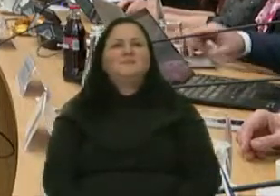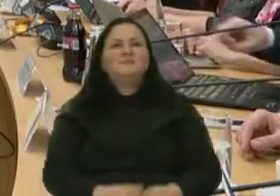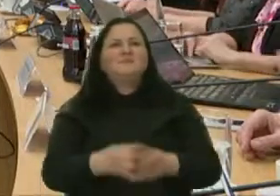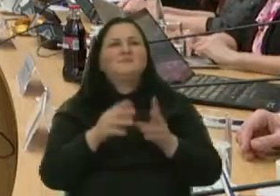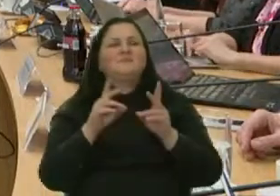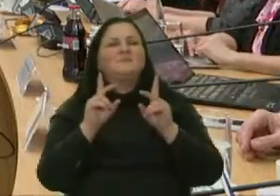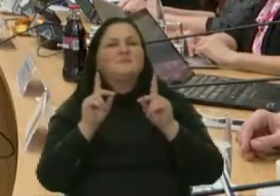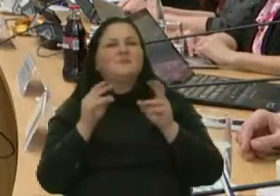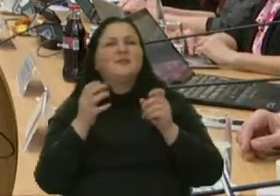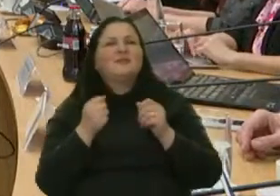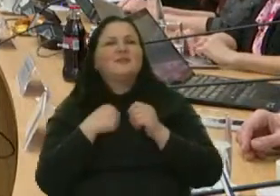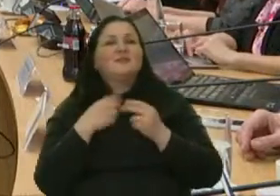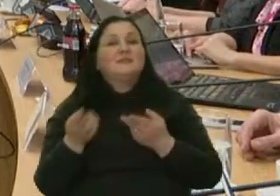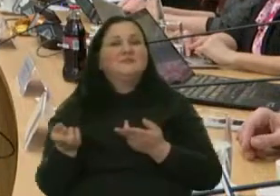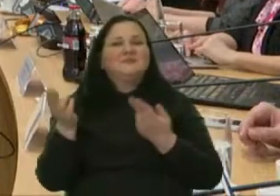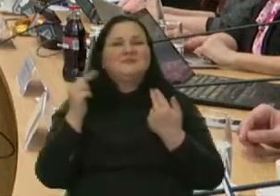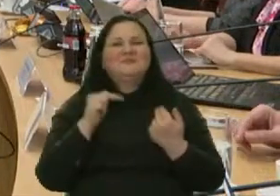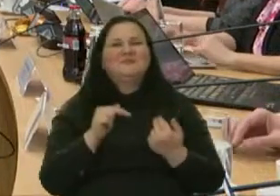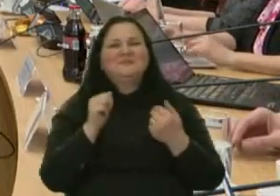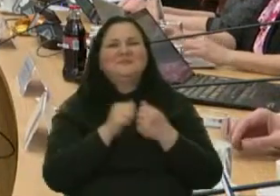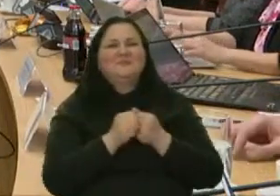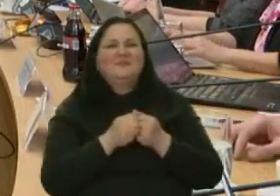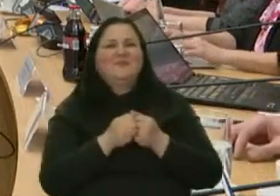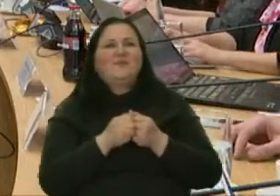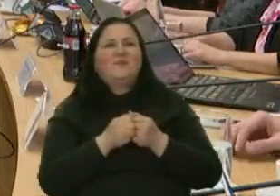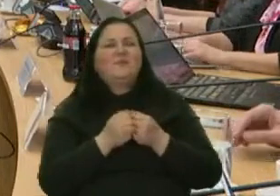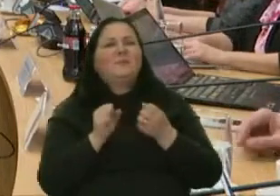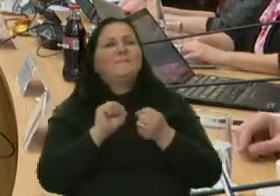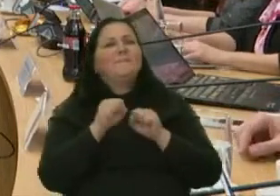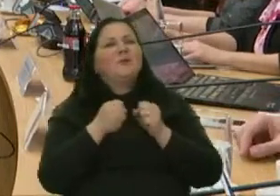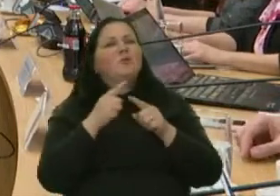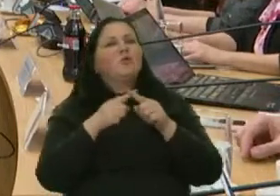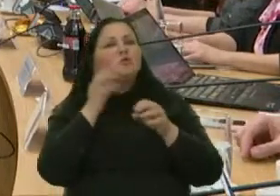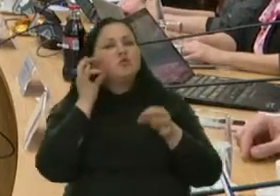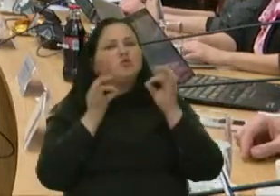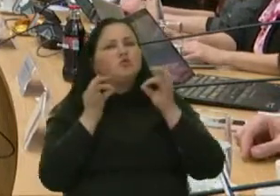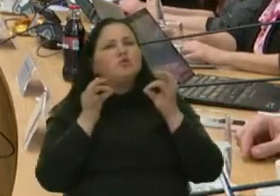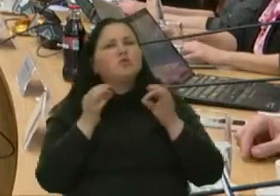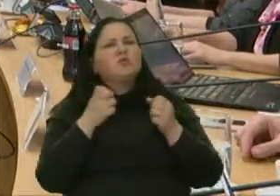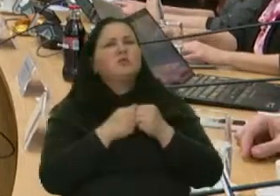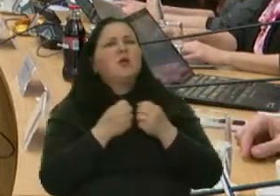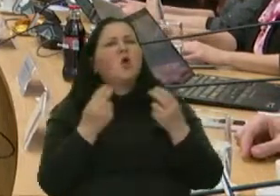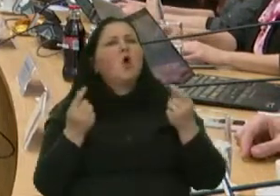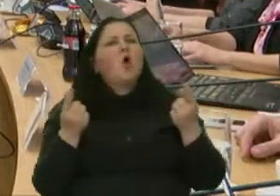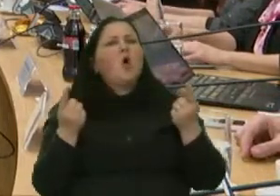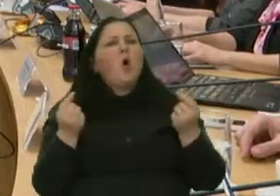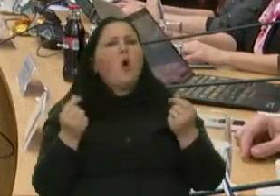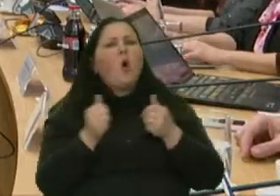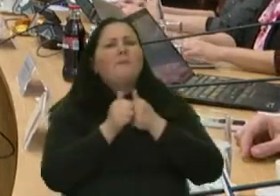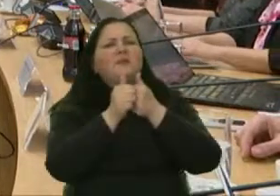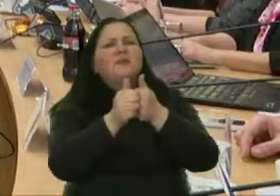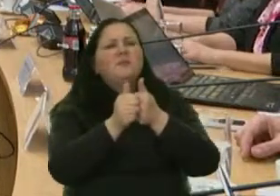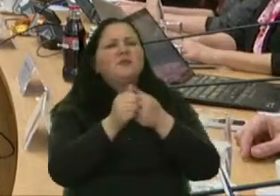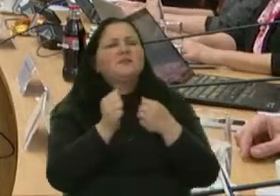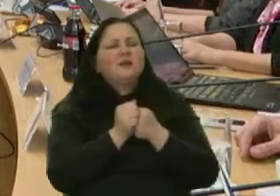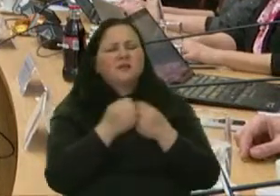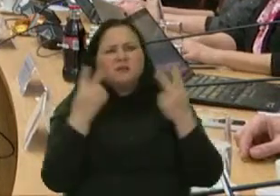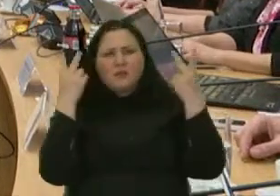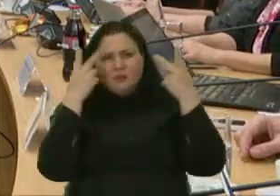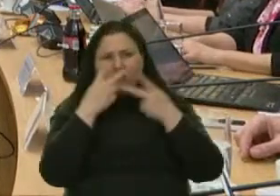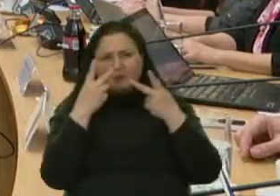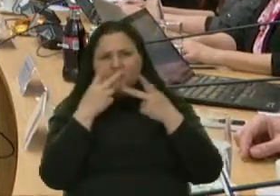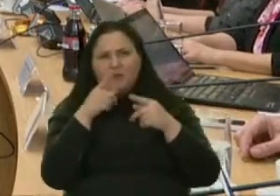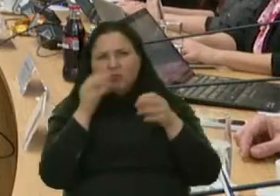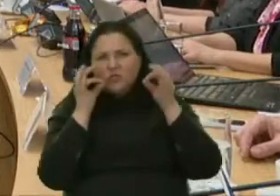dar revin pe tot pe mobilitate cu studiu de optimizare rute să înțeleg legat de